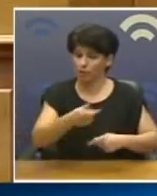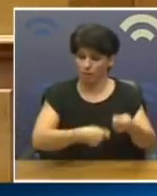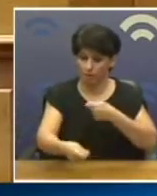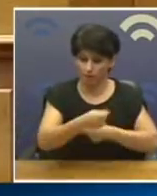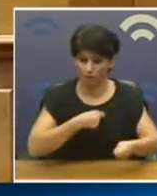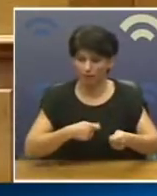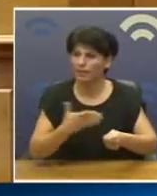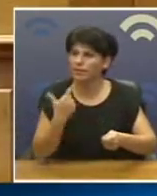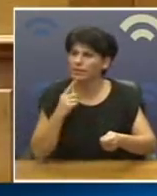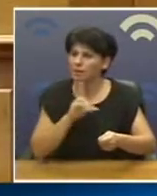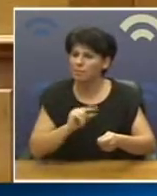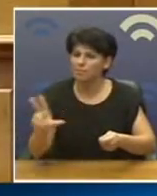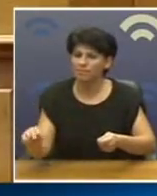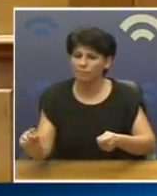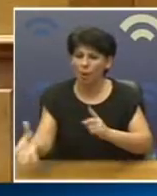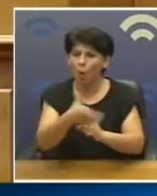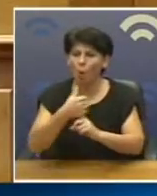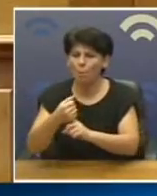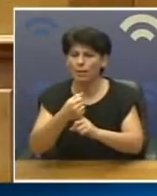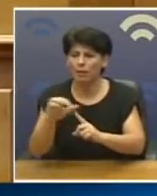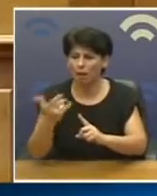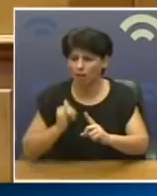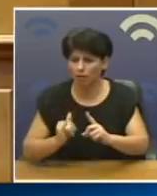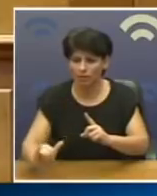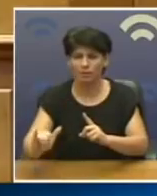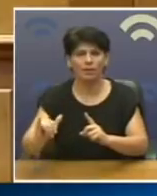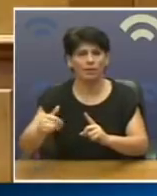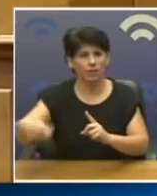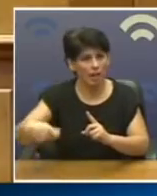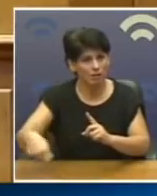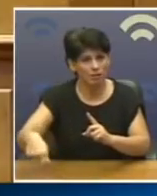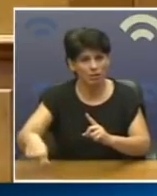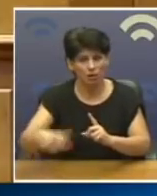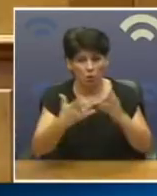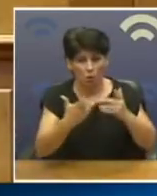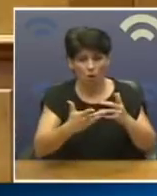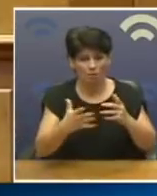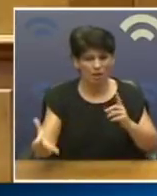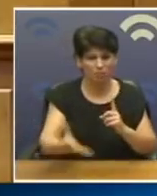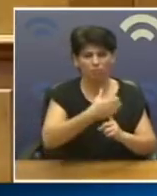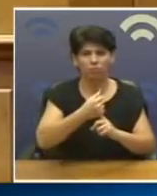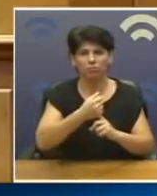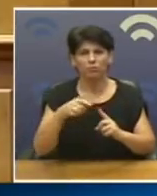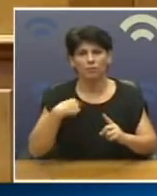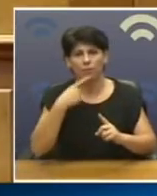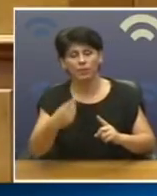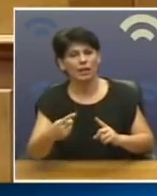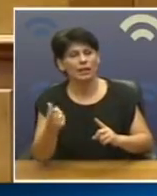ιδίως, όσο η δικαιοσύνη αργεί. Και αλήθεια αναρωτιέμαι ποιος ακριβώς χαρακτηρίζεται ως